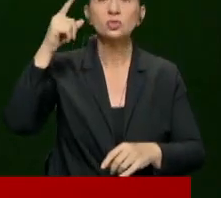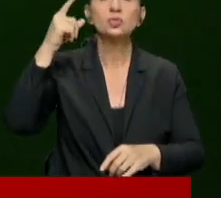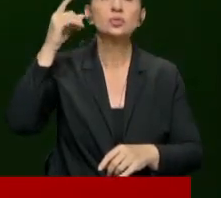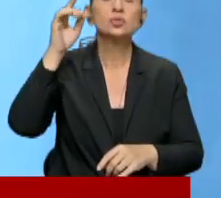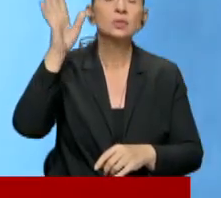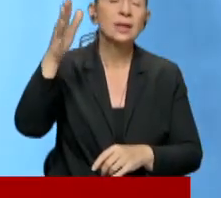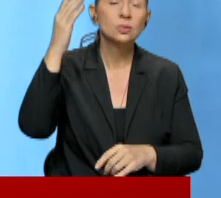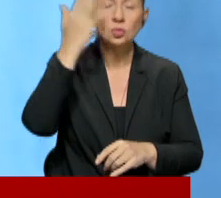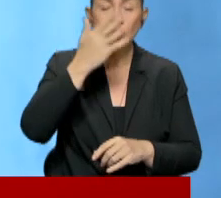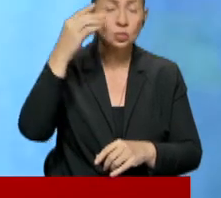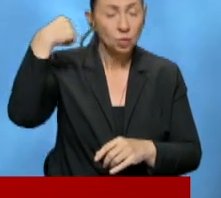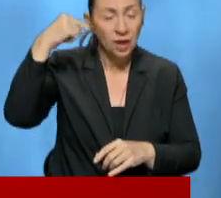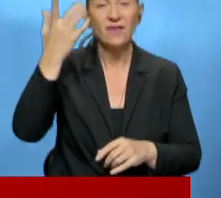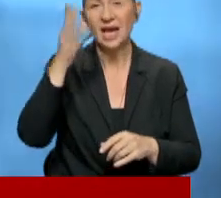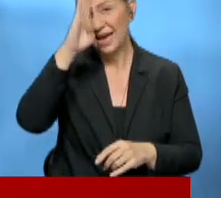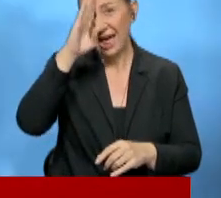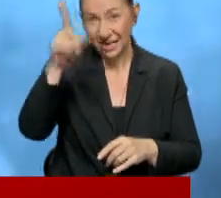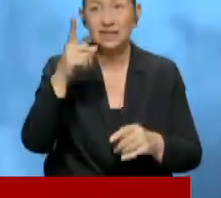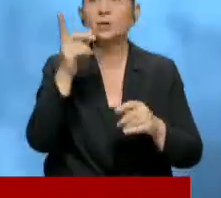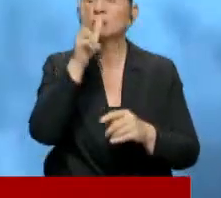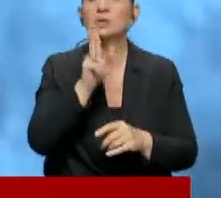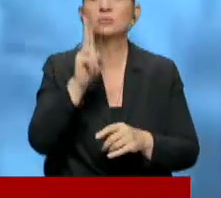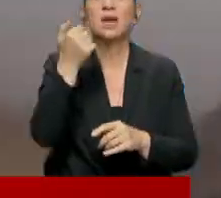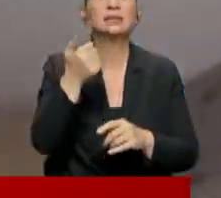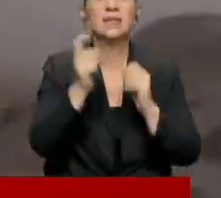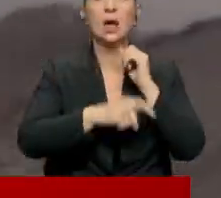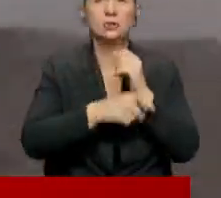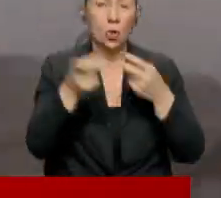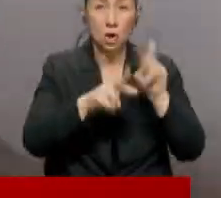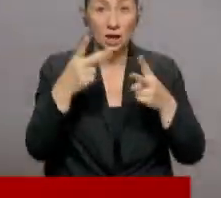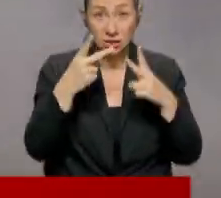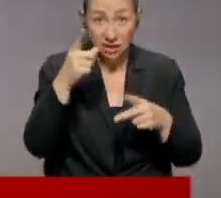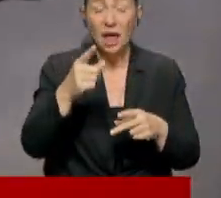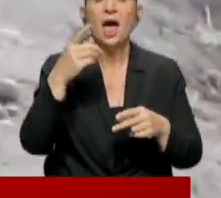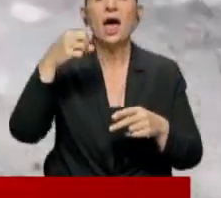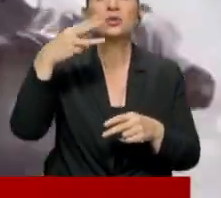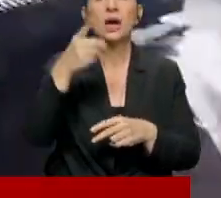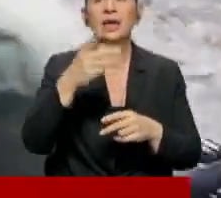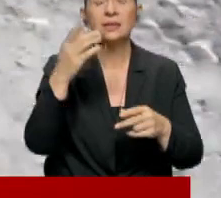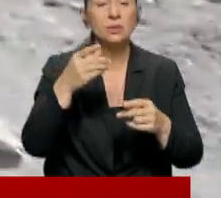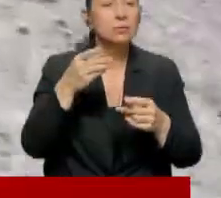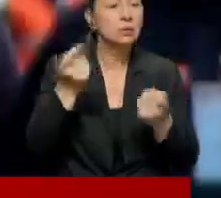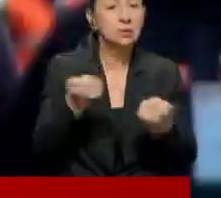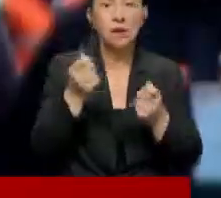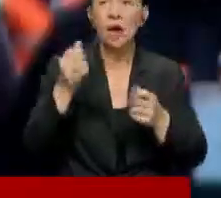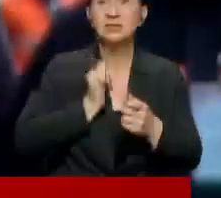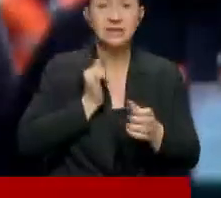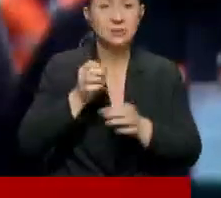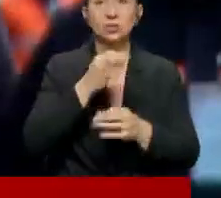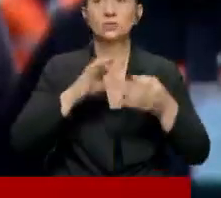hava harekatında 326 teröristin etkisiz hale getirildiği açıklanırken Erdoğan Kara harekatına ilişkin ile cümleler kurdu